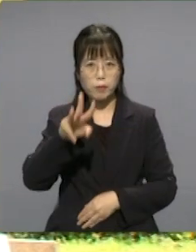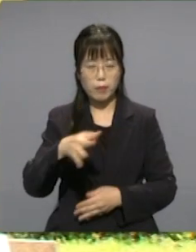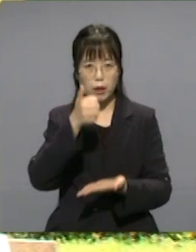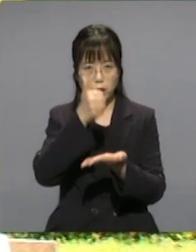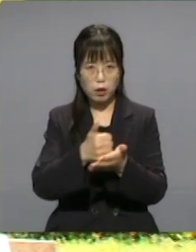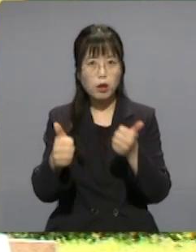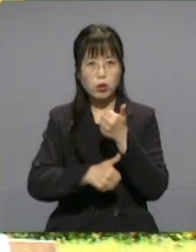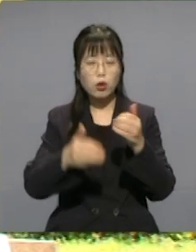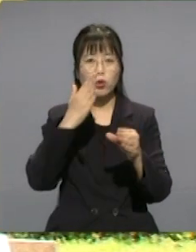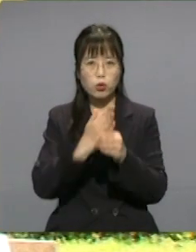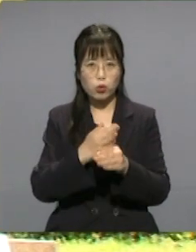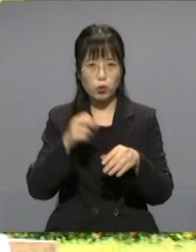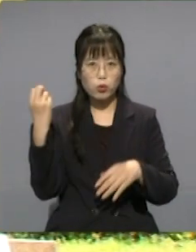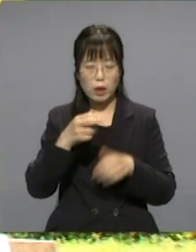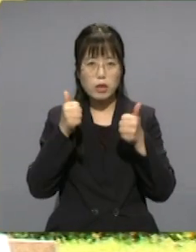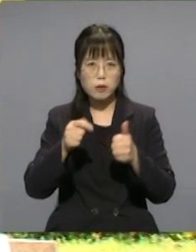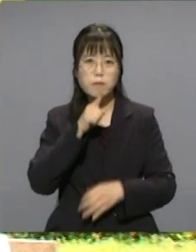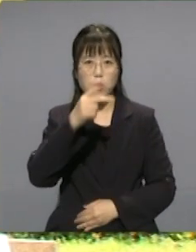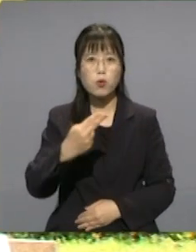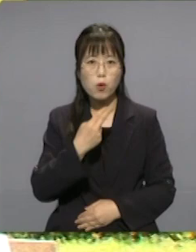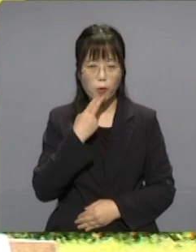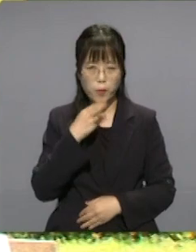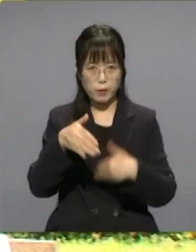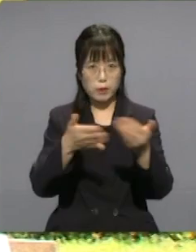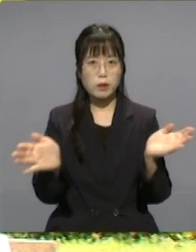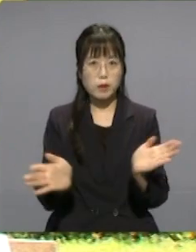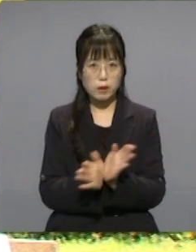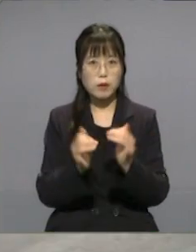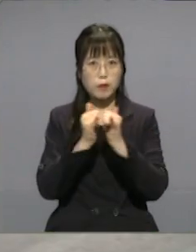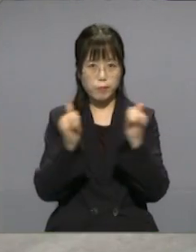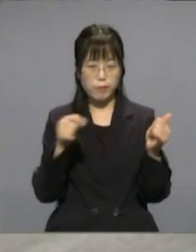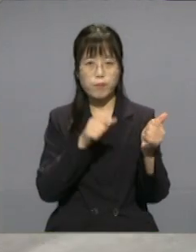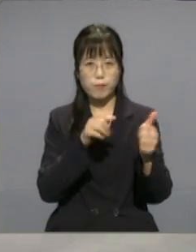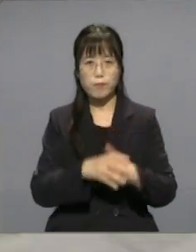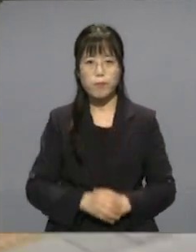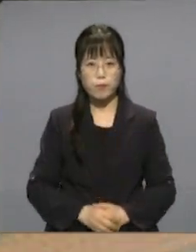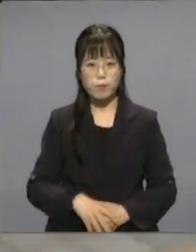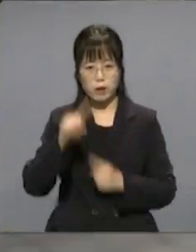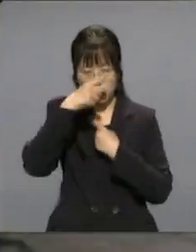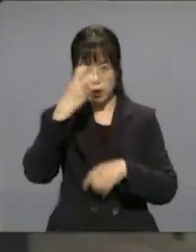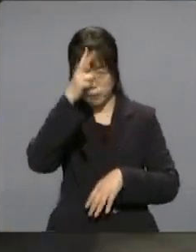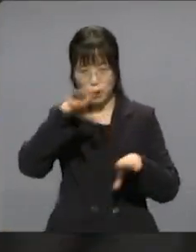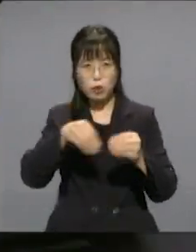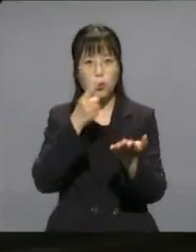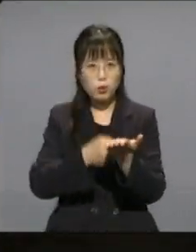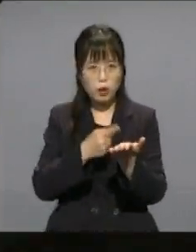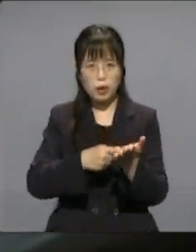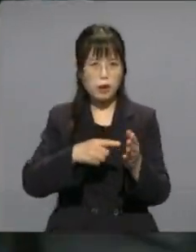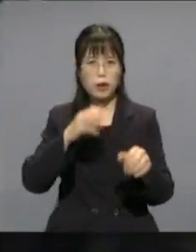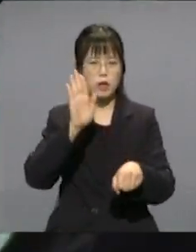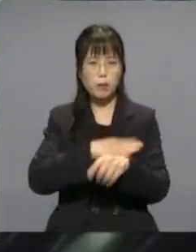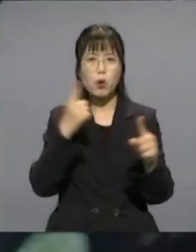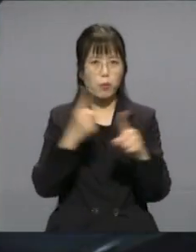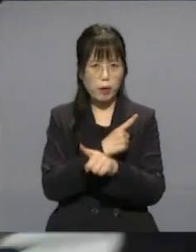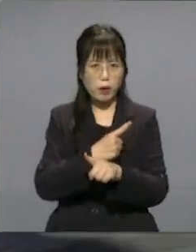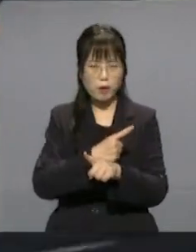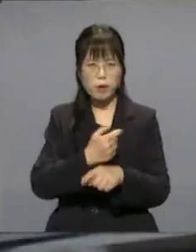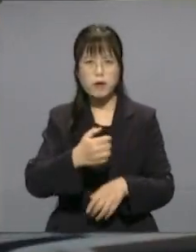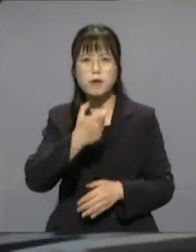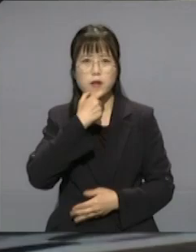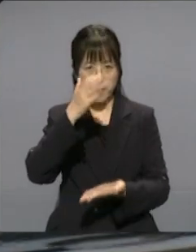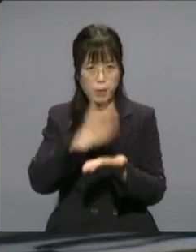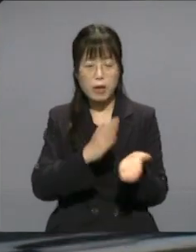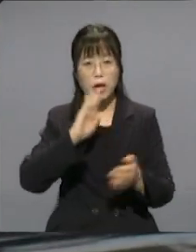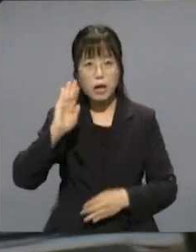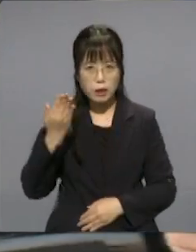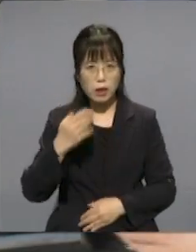선원 가운데 재심이 청구되지 않은 피고인입니다. 이원석 검찰총장은 허물을 고치는 것을 꺼리지 말아야